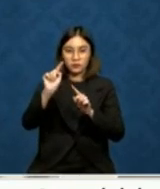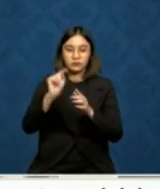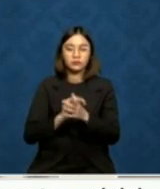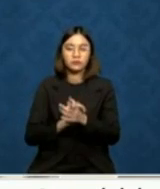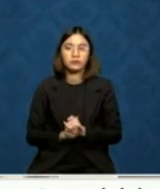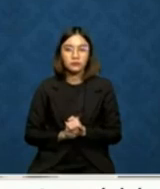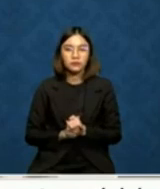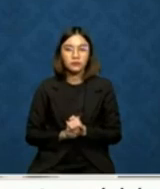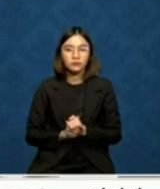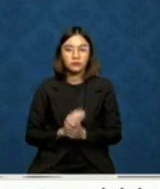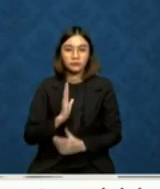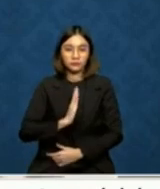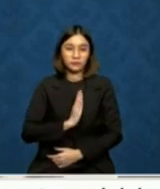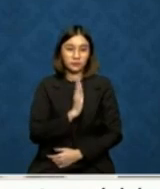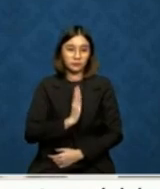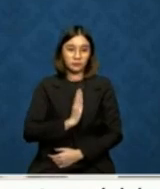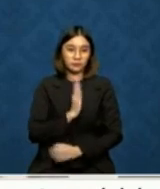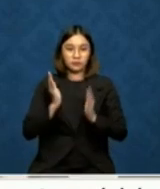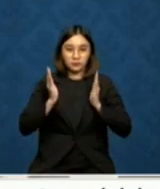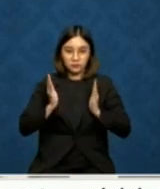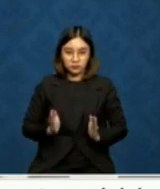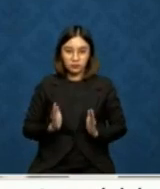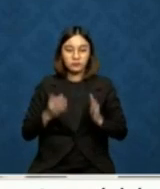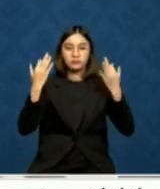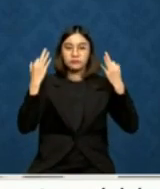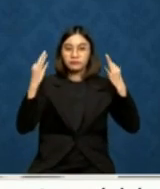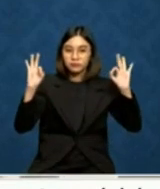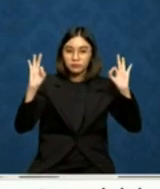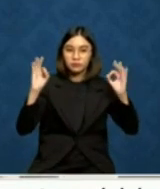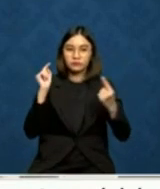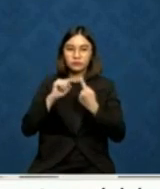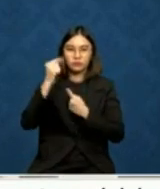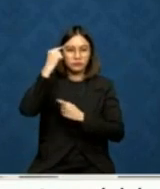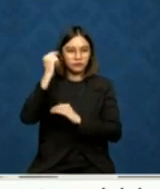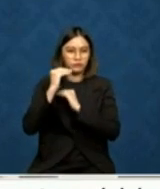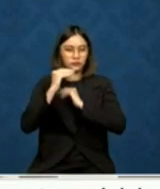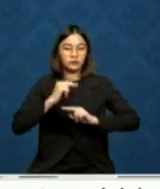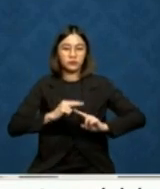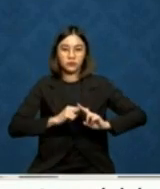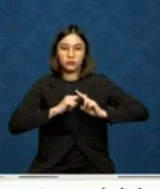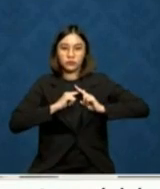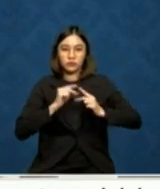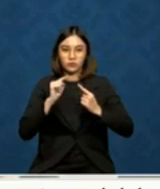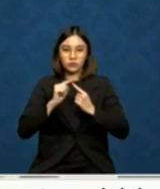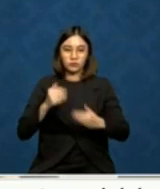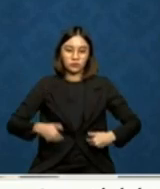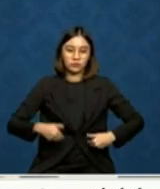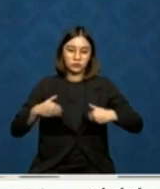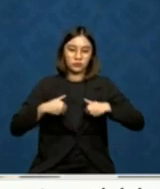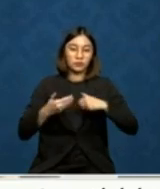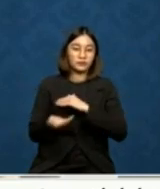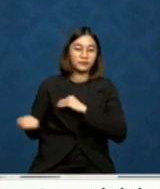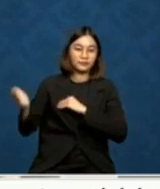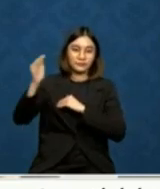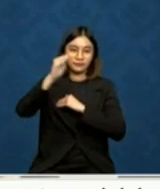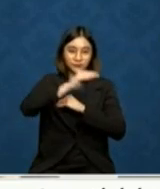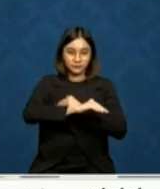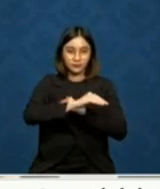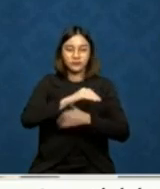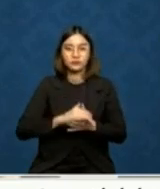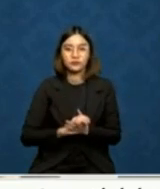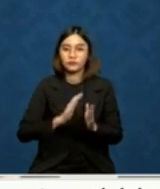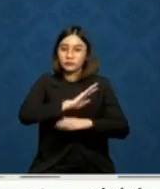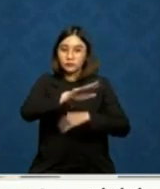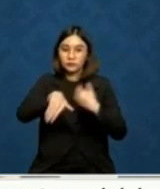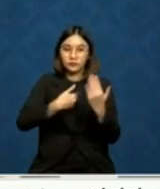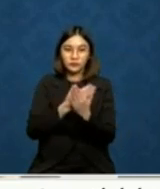คือศักดิ์ศรีความเป็นมนุษย์และเสรีภาพในการที่จะกำหนดตัวเองในการดำเนินชีวิตค่ะสิ่งเห